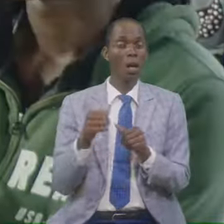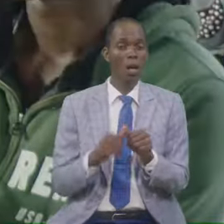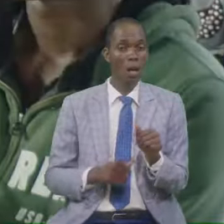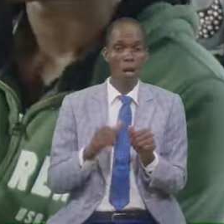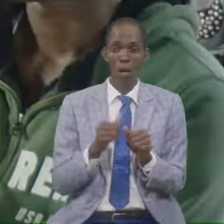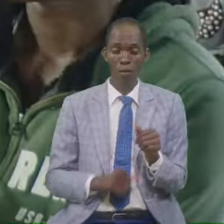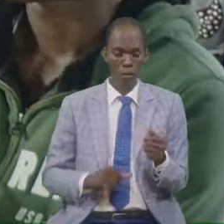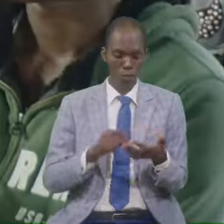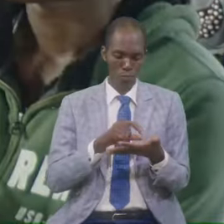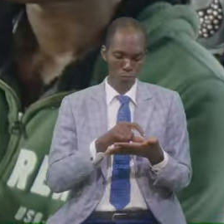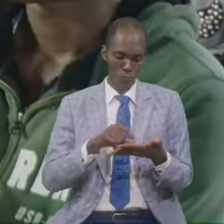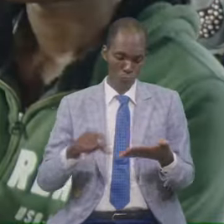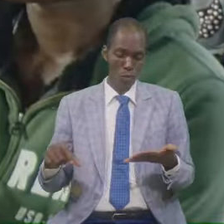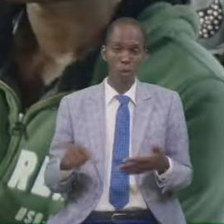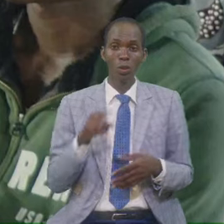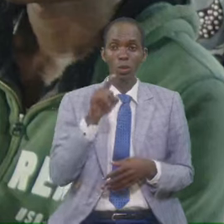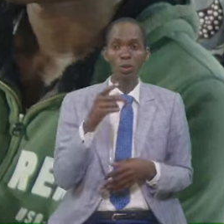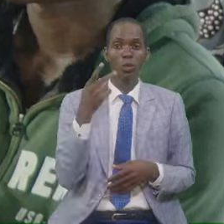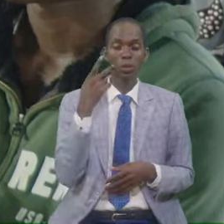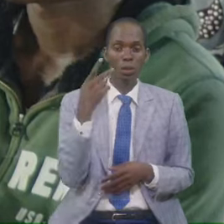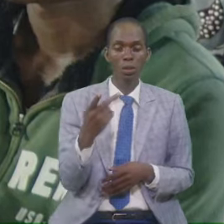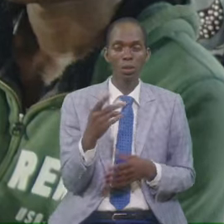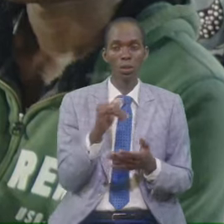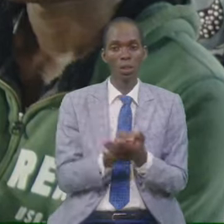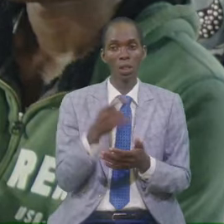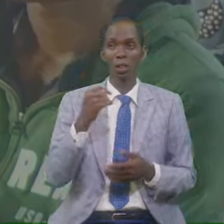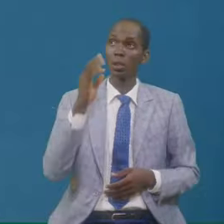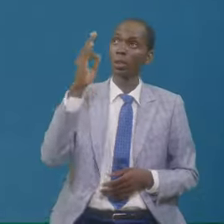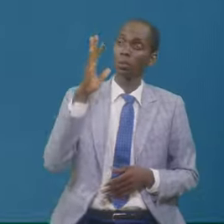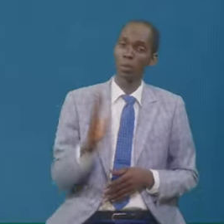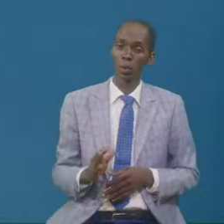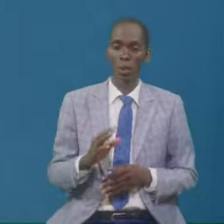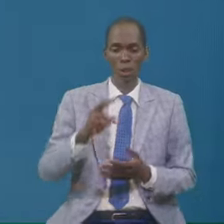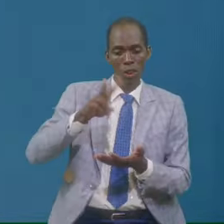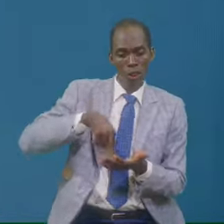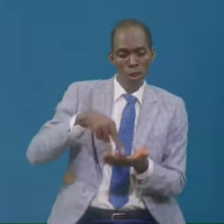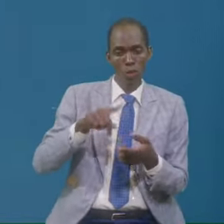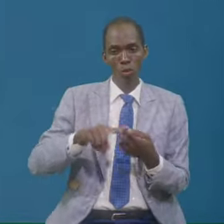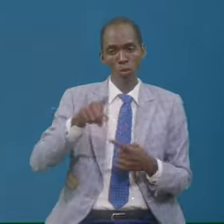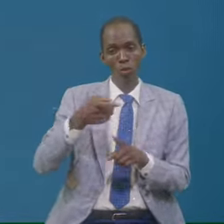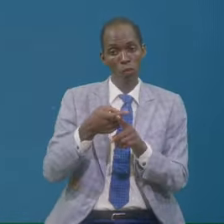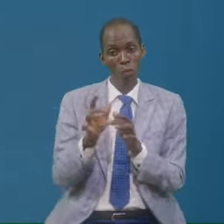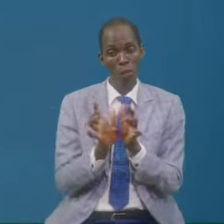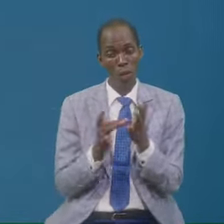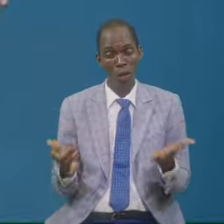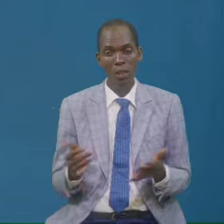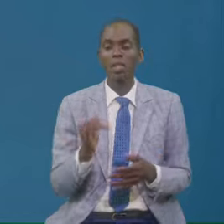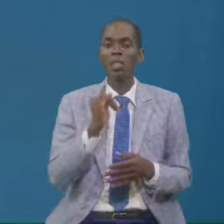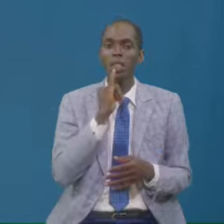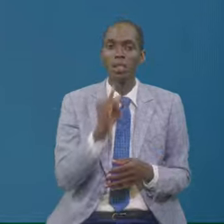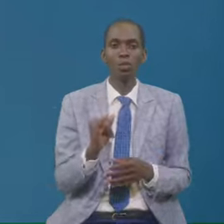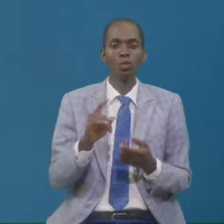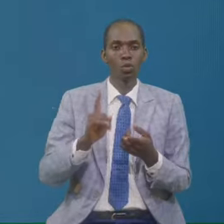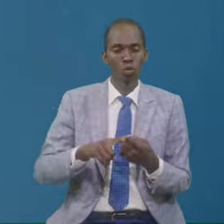the evangelist reading to you is a knock at your door. మీరు వింటున్న సువార్తతో కూడిన వాక్కులు ఏవైనా సరే